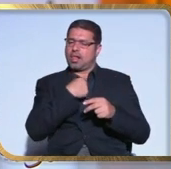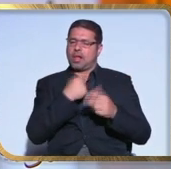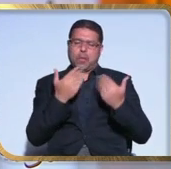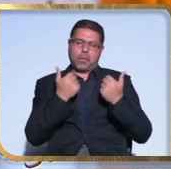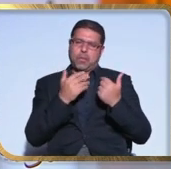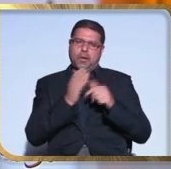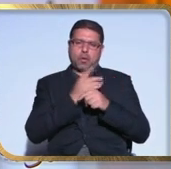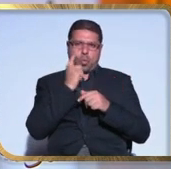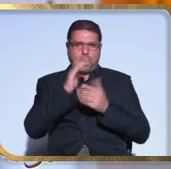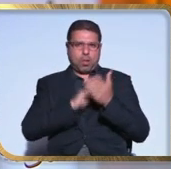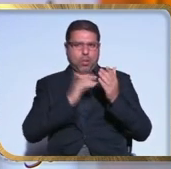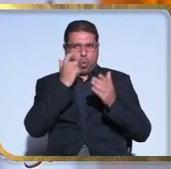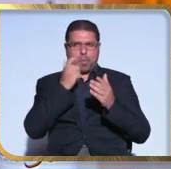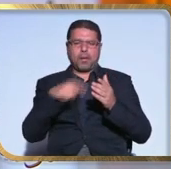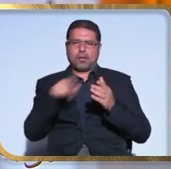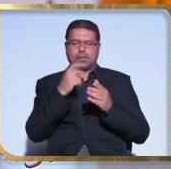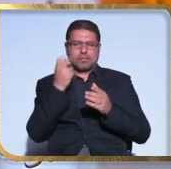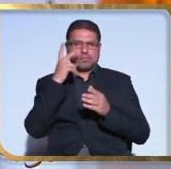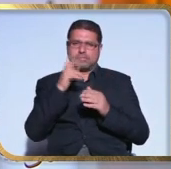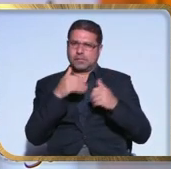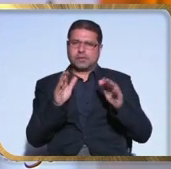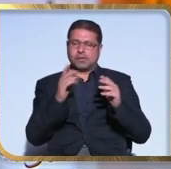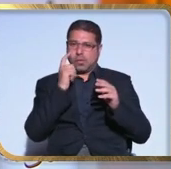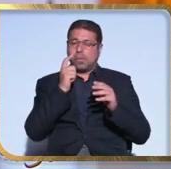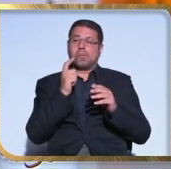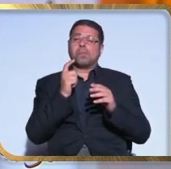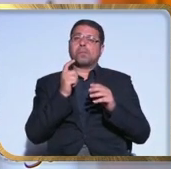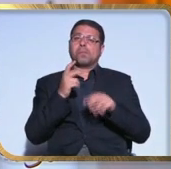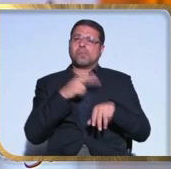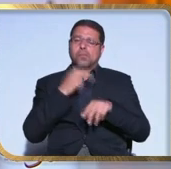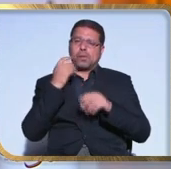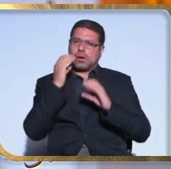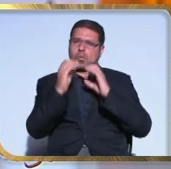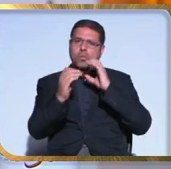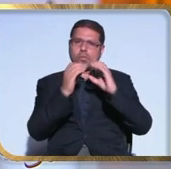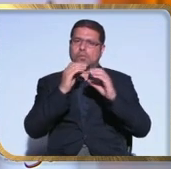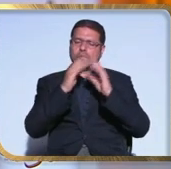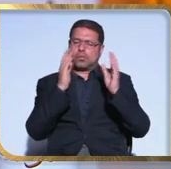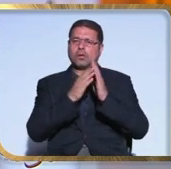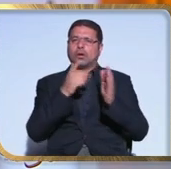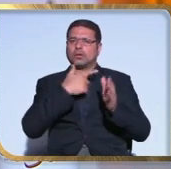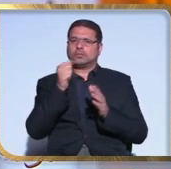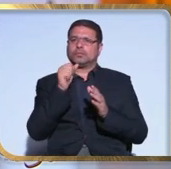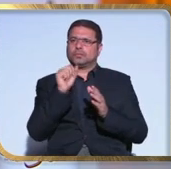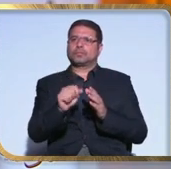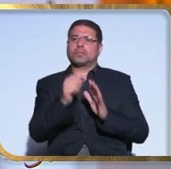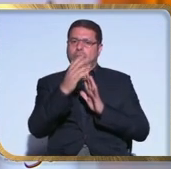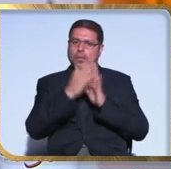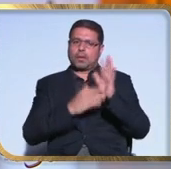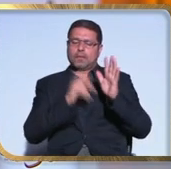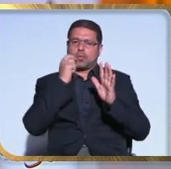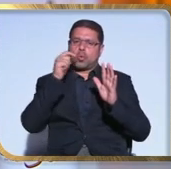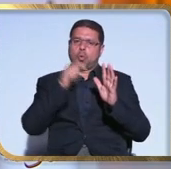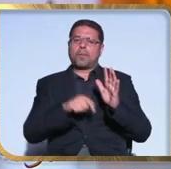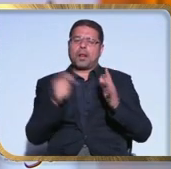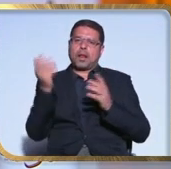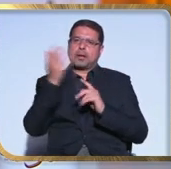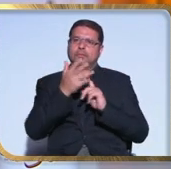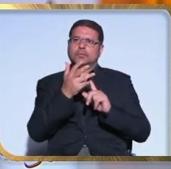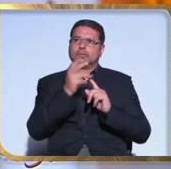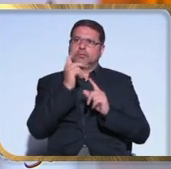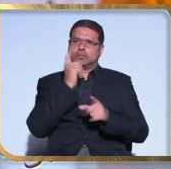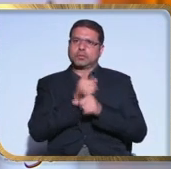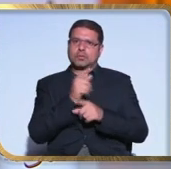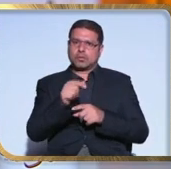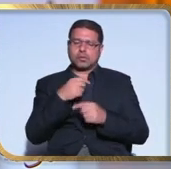ارجو شده الحذر من ذلك واحنا بنجاوب على الاسئله المخصصه لحضر حضراتكم في اليوم الخامس احنا بنلتقي